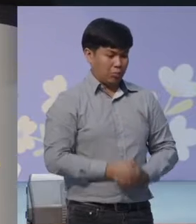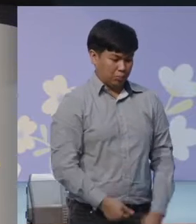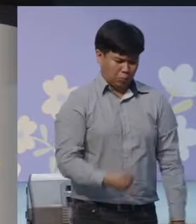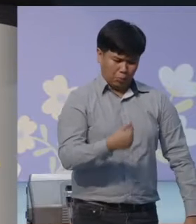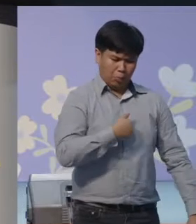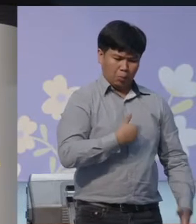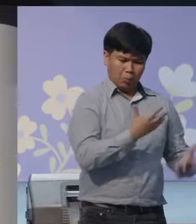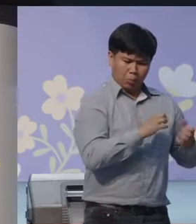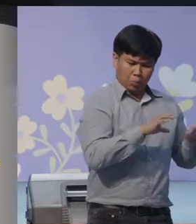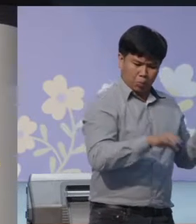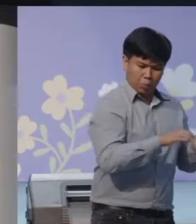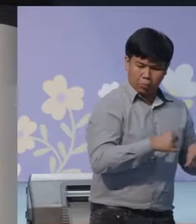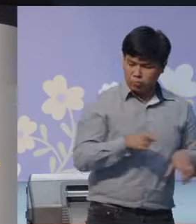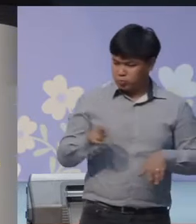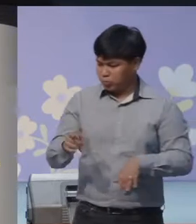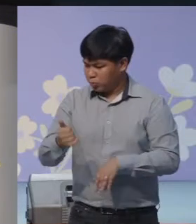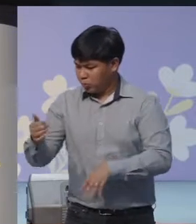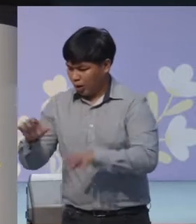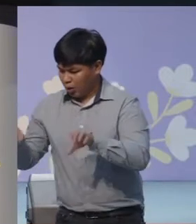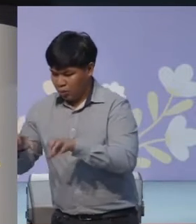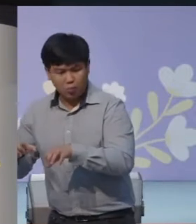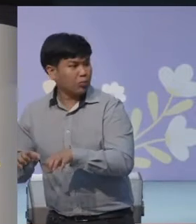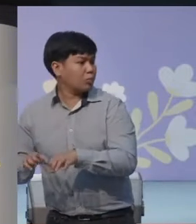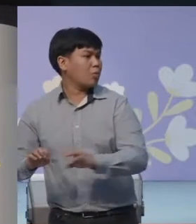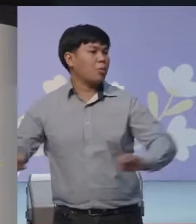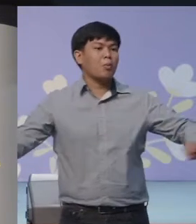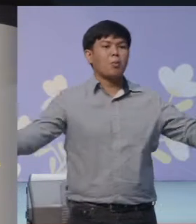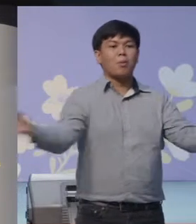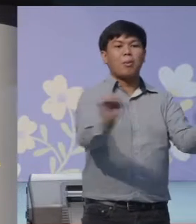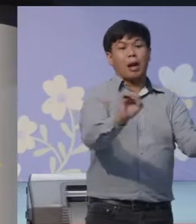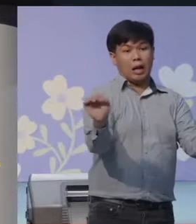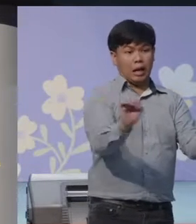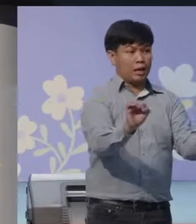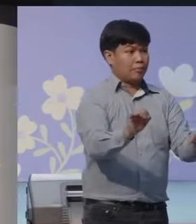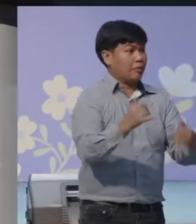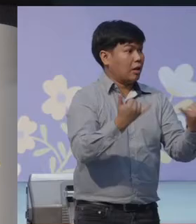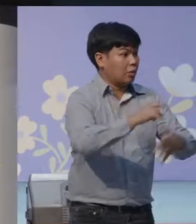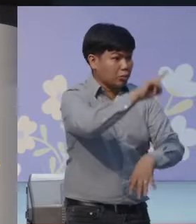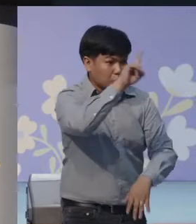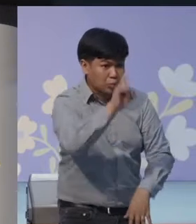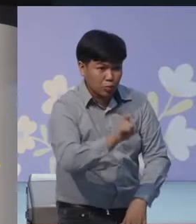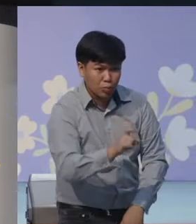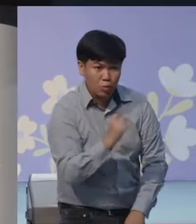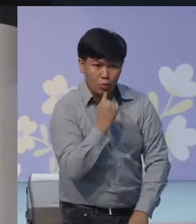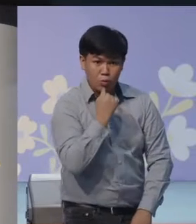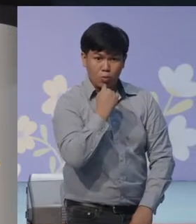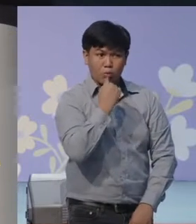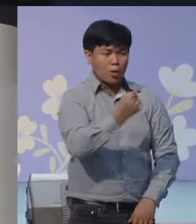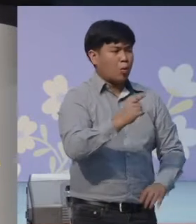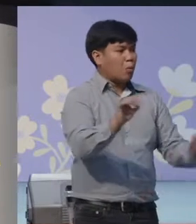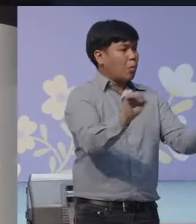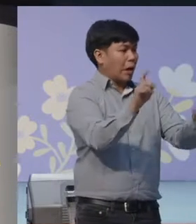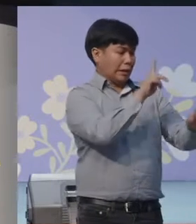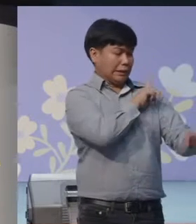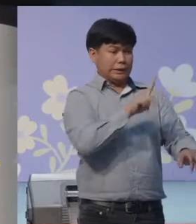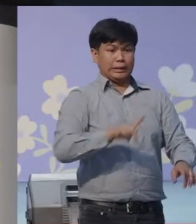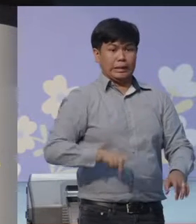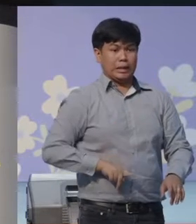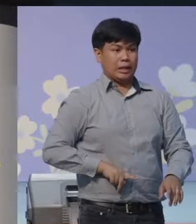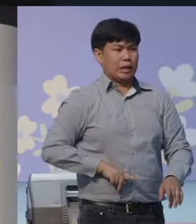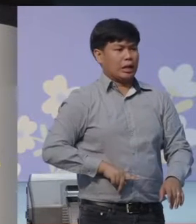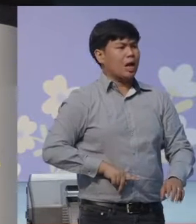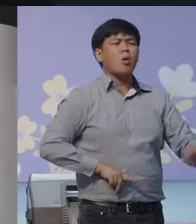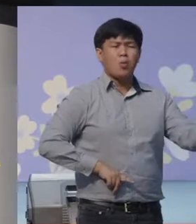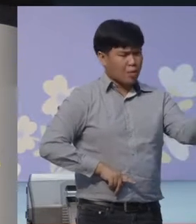magustuhan. Totoo nga bang walang hari sa Israel nung panahon na yon? O totoo, walang taong hari